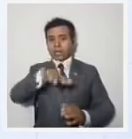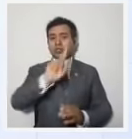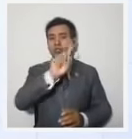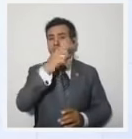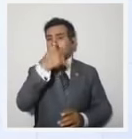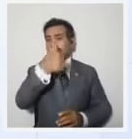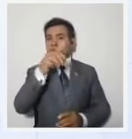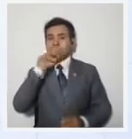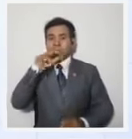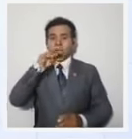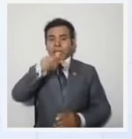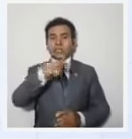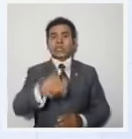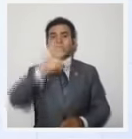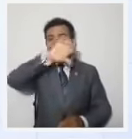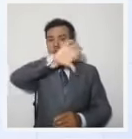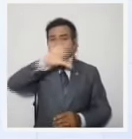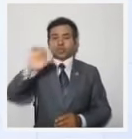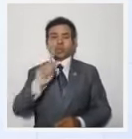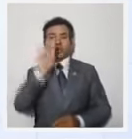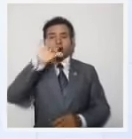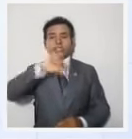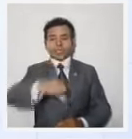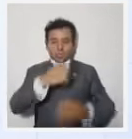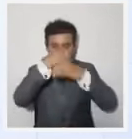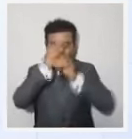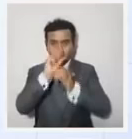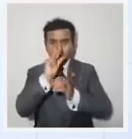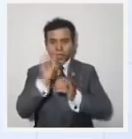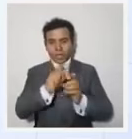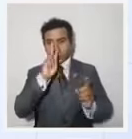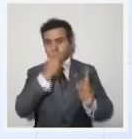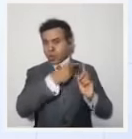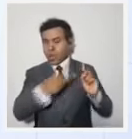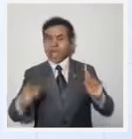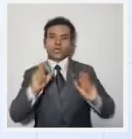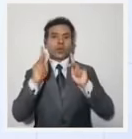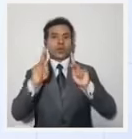পর্যন্ত পরীক্ষা করেছি পিসিআর ল্যাবের মাধ্যমে পরীক্ষা করেছি